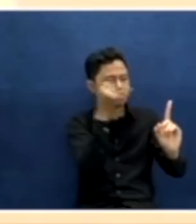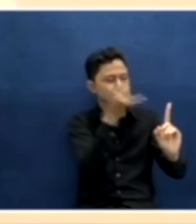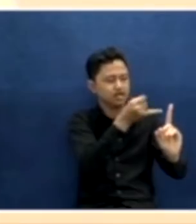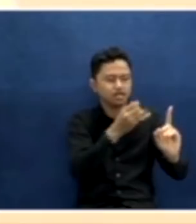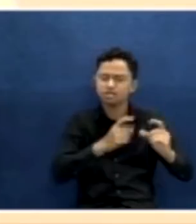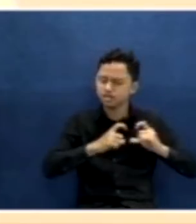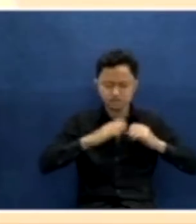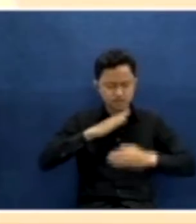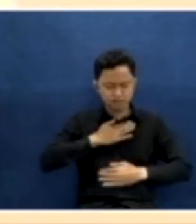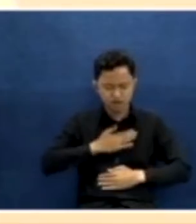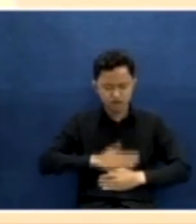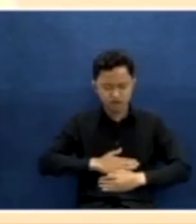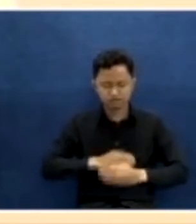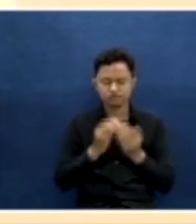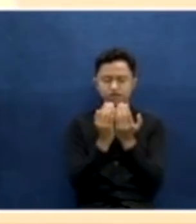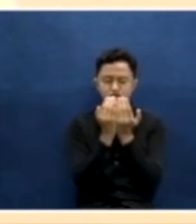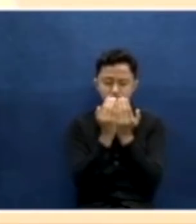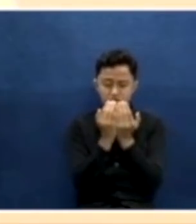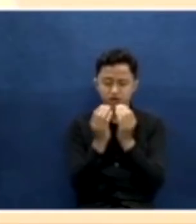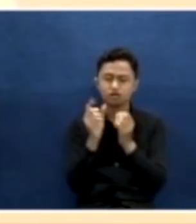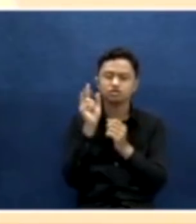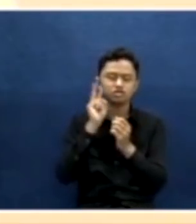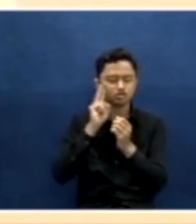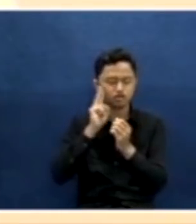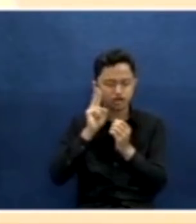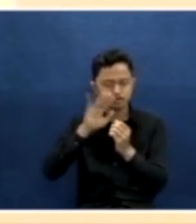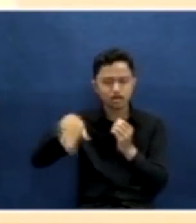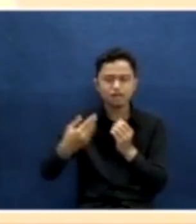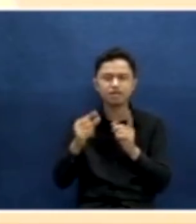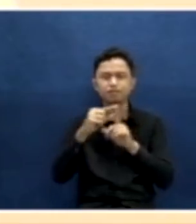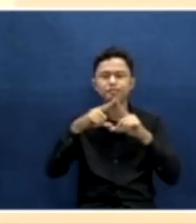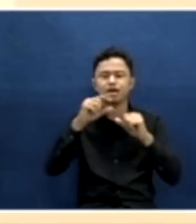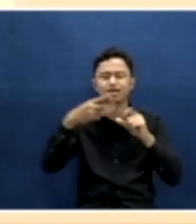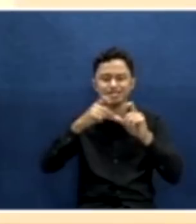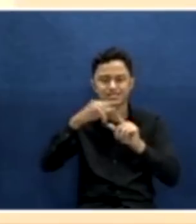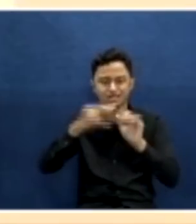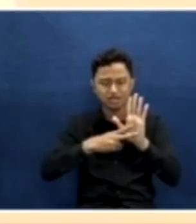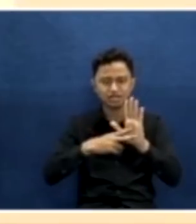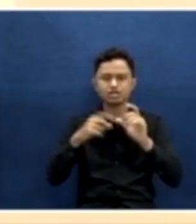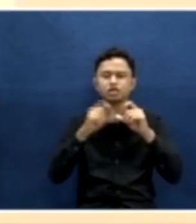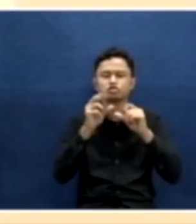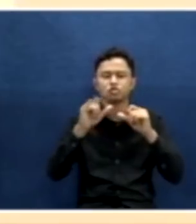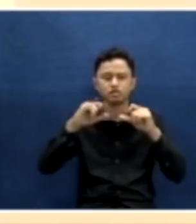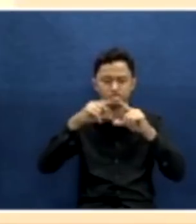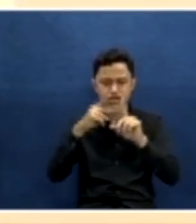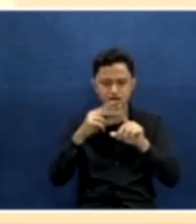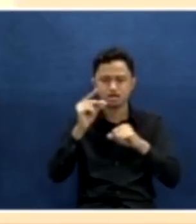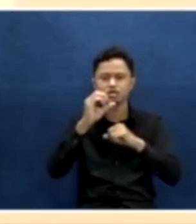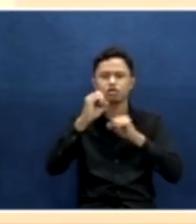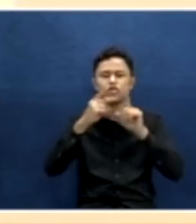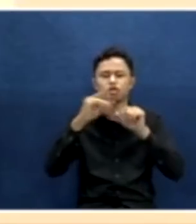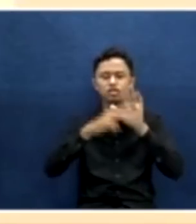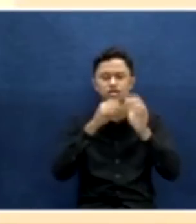kepada saudara-saudara kami di Palestine Suriah Iraha rohingya Ya Allah atas Tetesan Darah Mereka